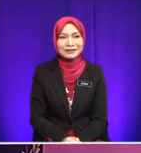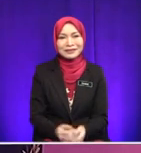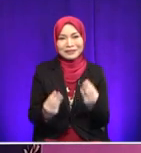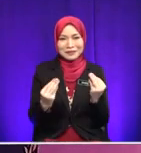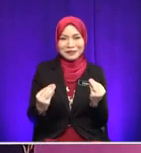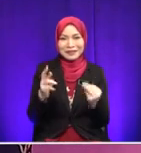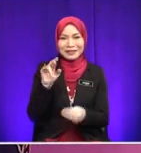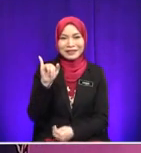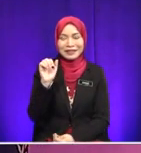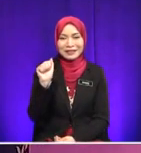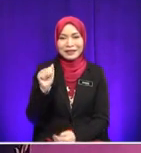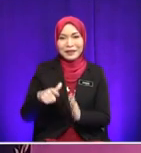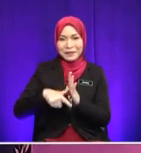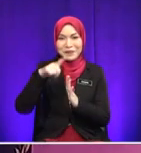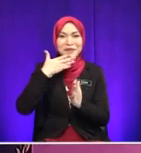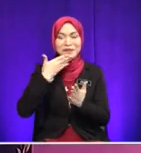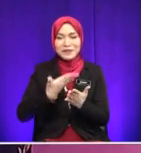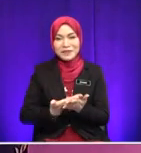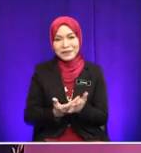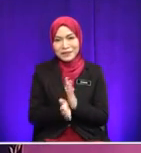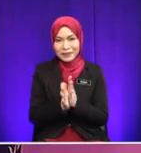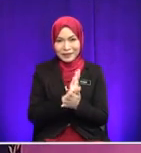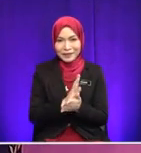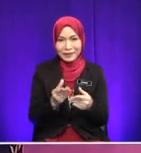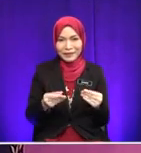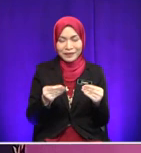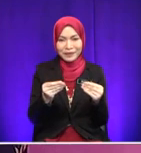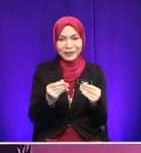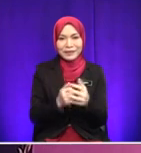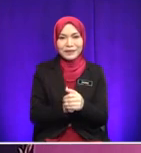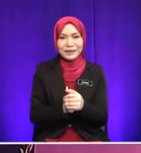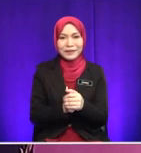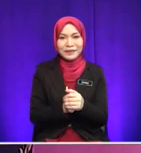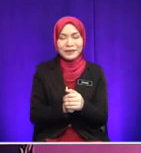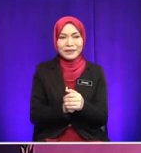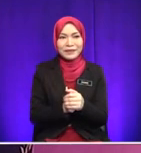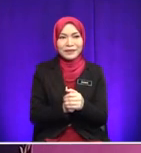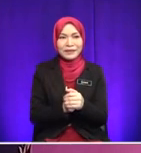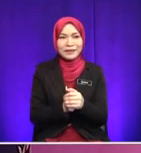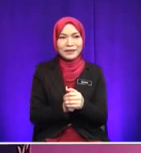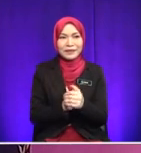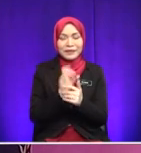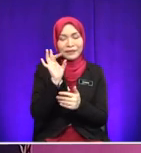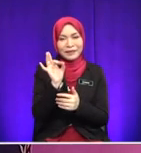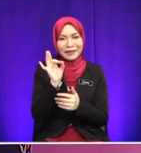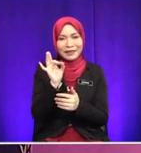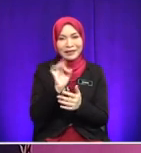Cikgu. Tapi betul apa Kak Ria katakan itu, maksud kalau nak menjadi pengacara, nada dia lebih